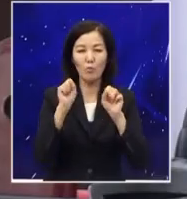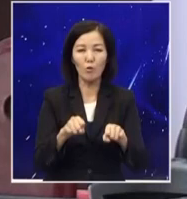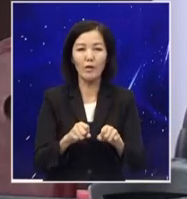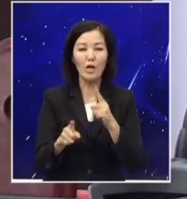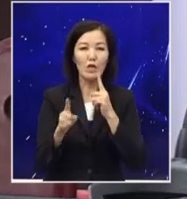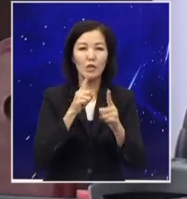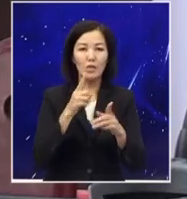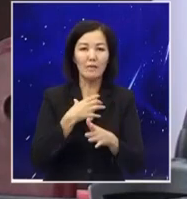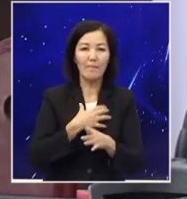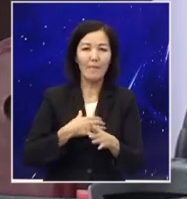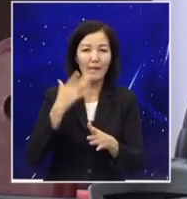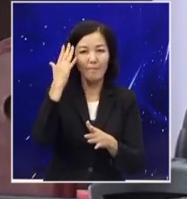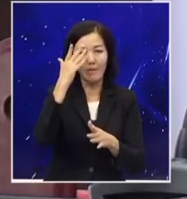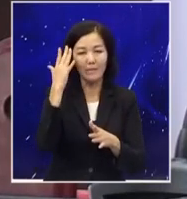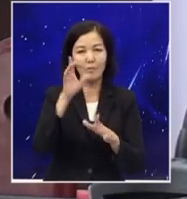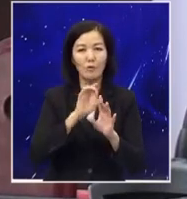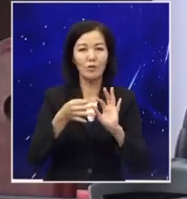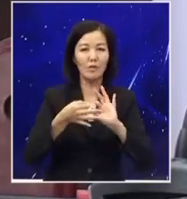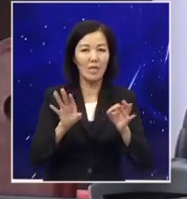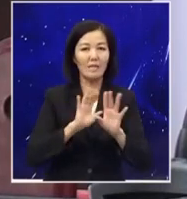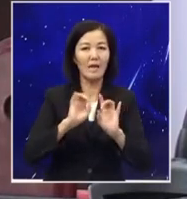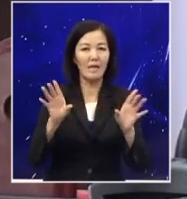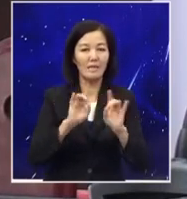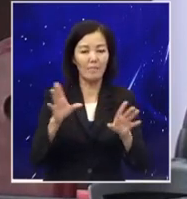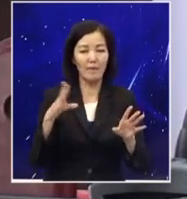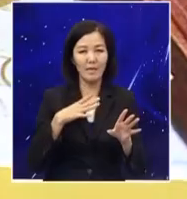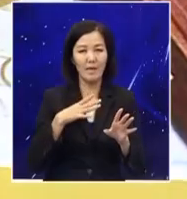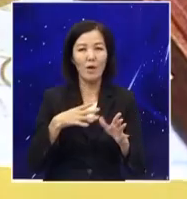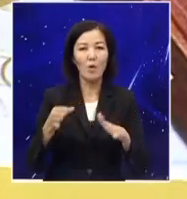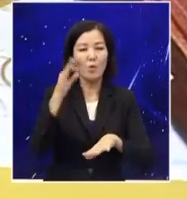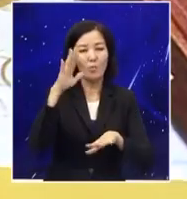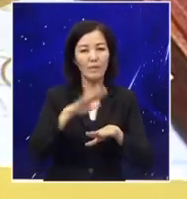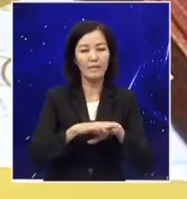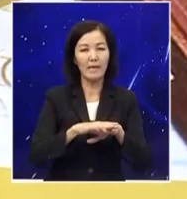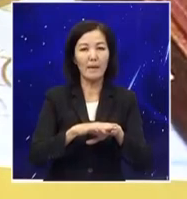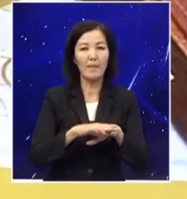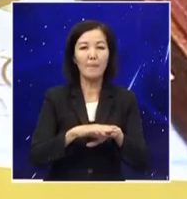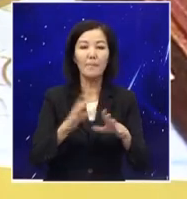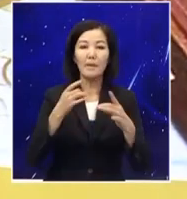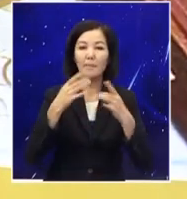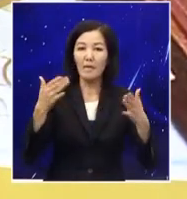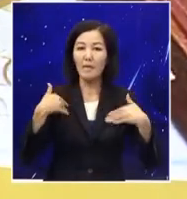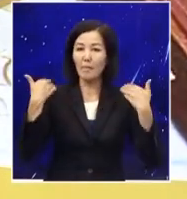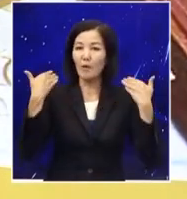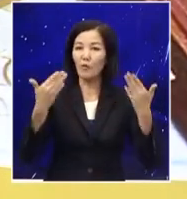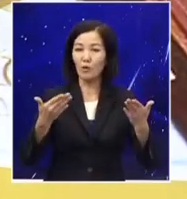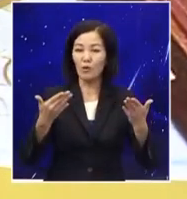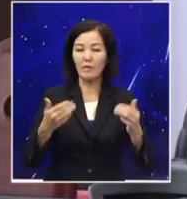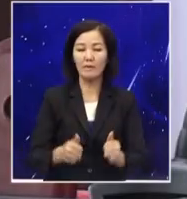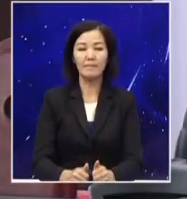оның мән-маңызын облыс әкімі айшықтап кетті. Амандық Баталов жиылғандарды мерекемен құттықтады, лебізін